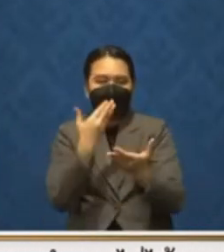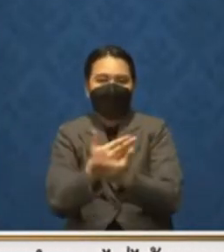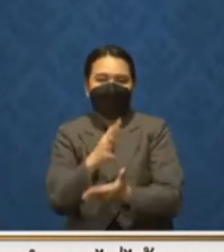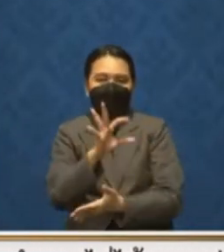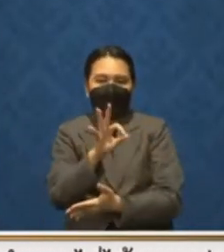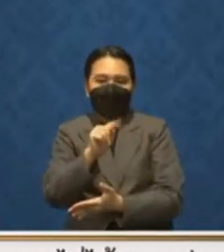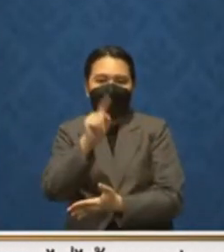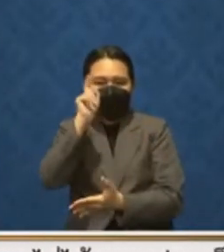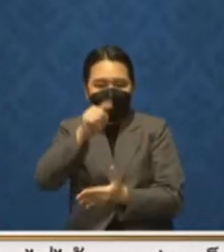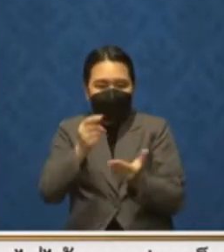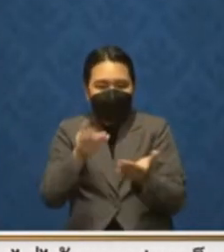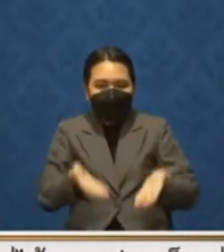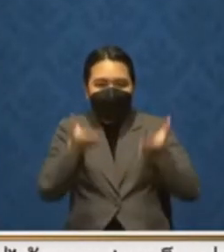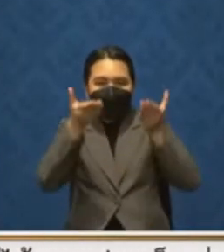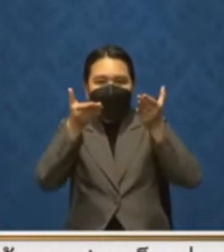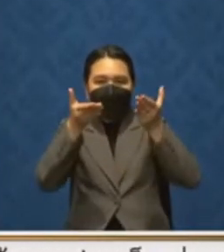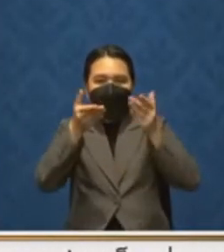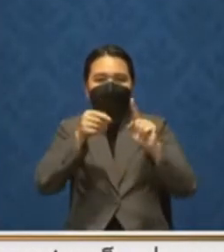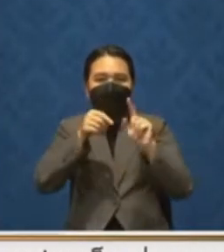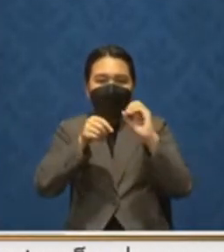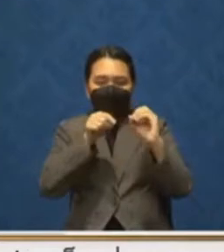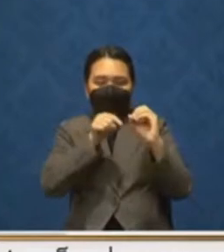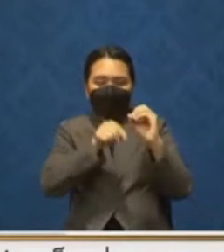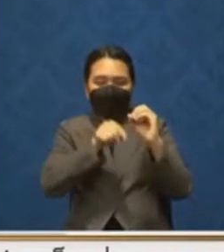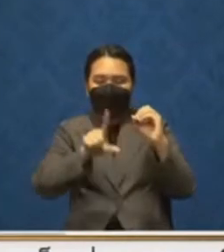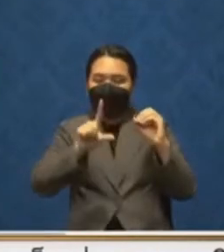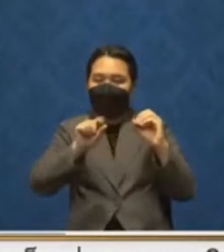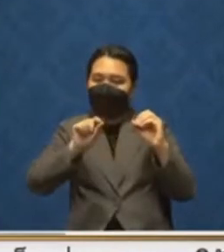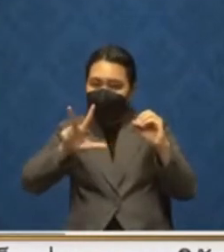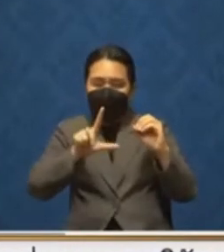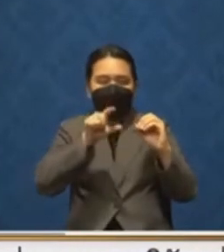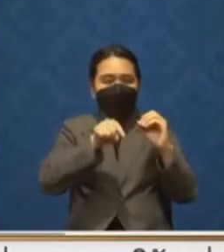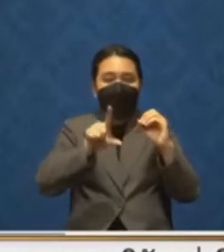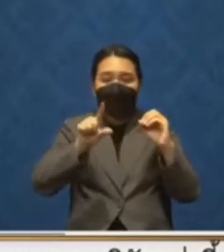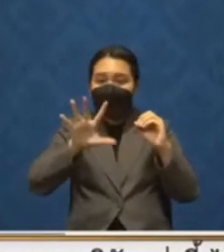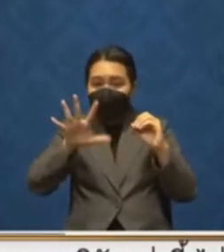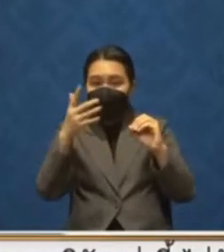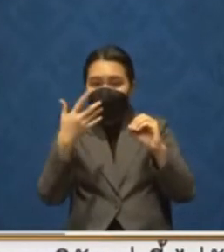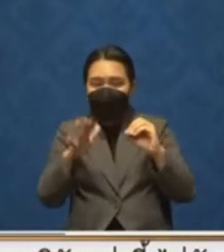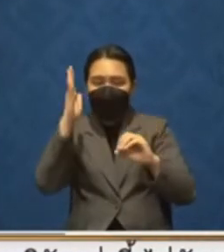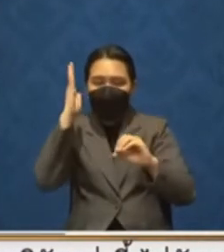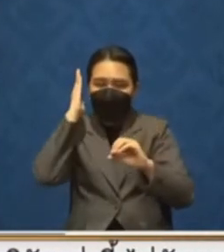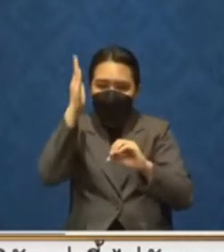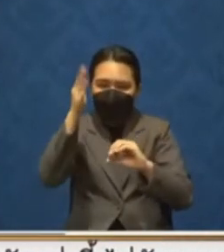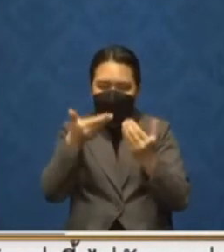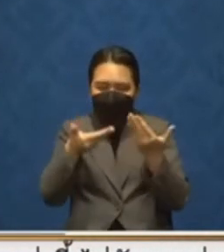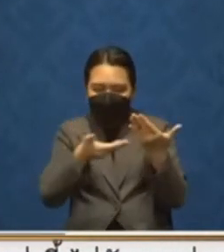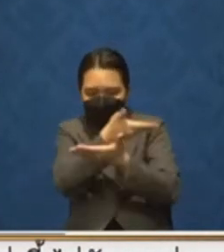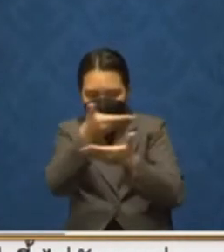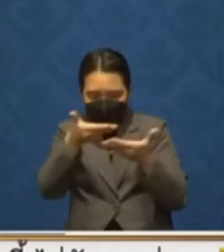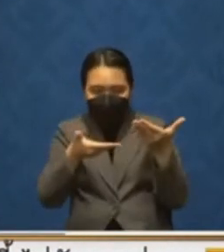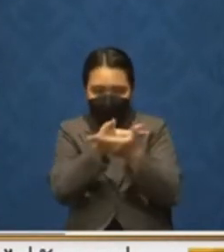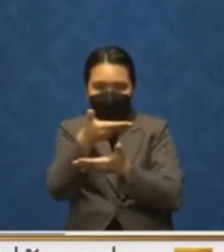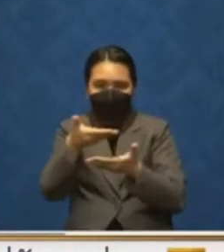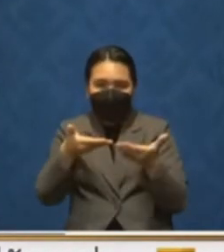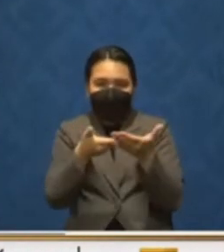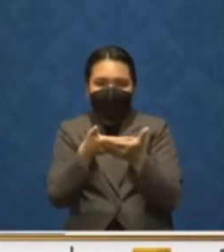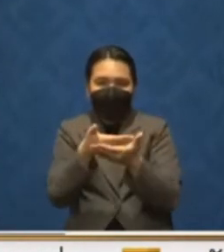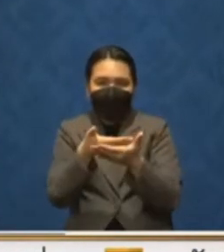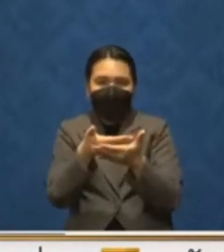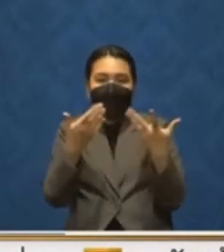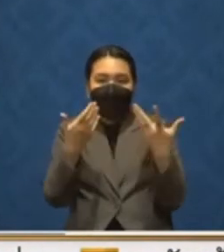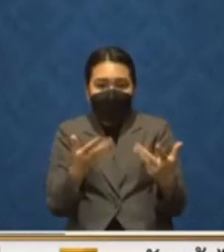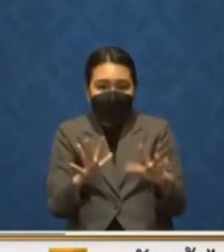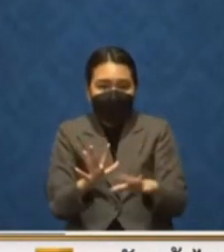ft-23สตางค์ 25สตางค์หรืองวดถัดไปก็จะมีการพิจารณาอยู่ท่านอาจจะ